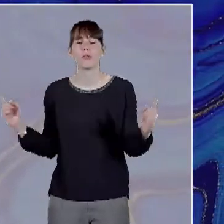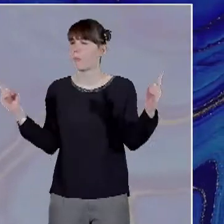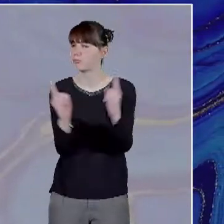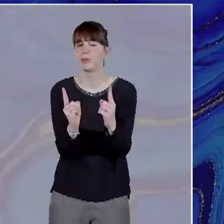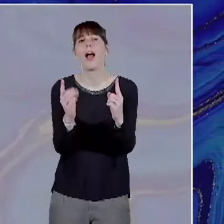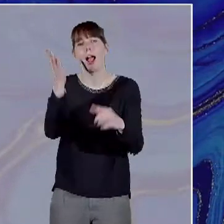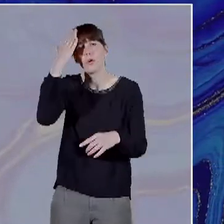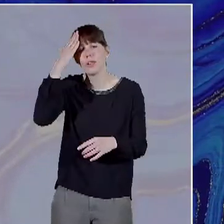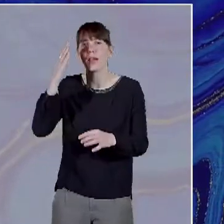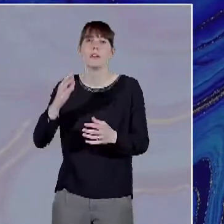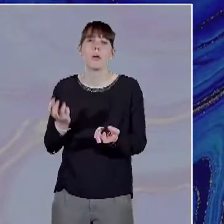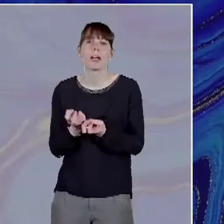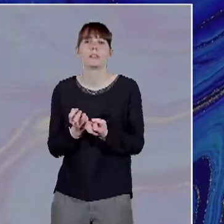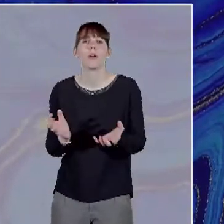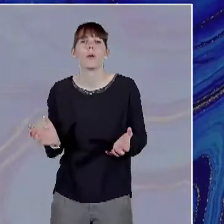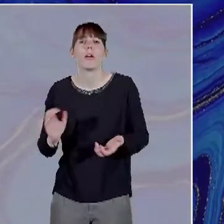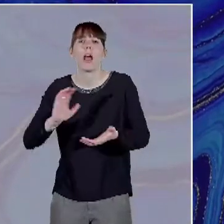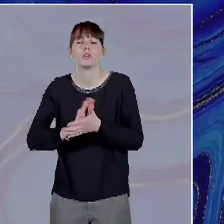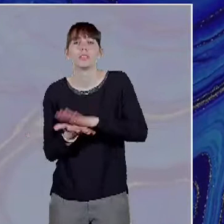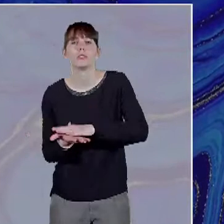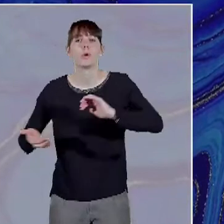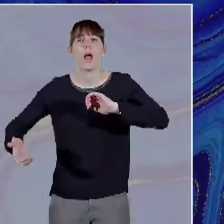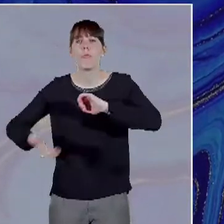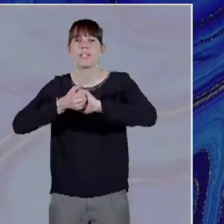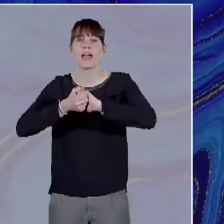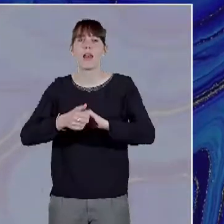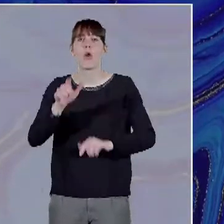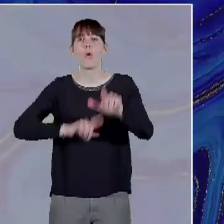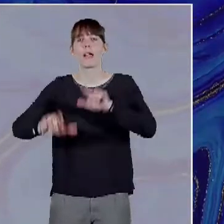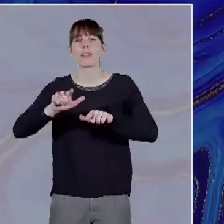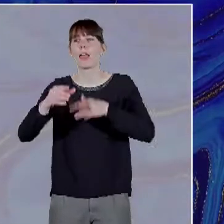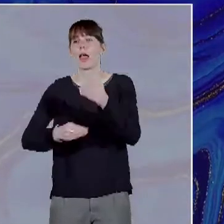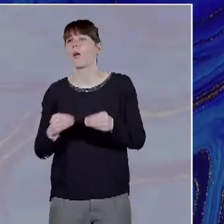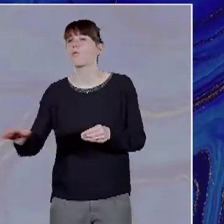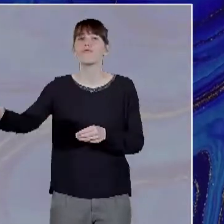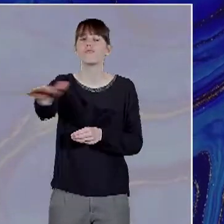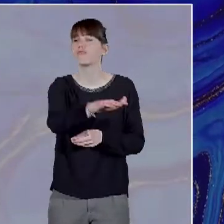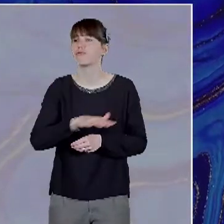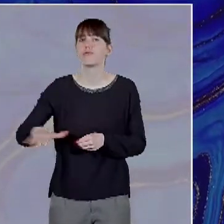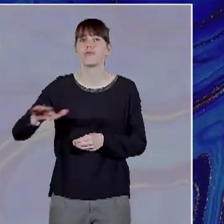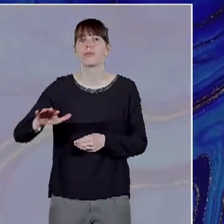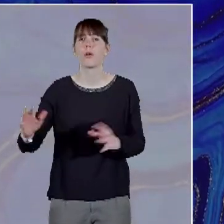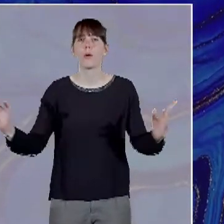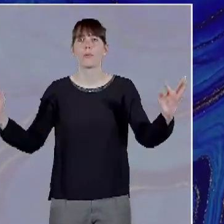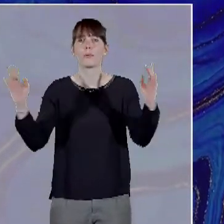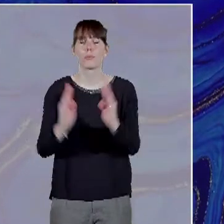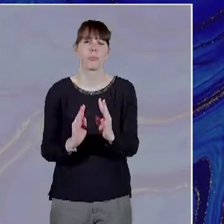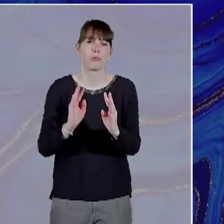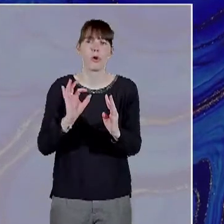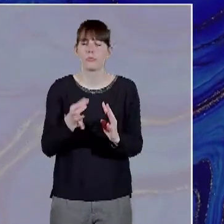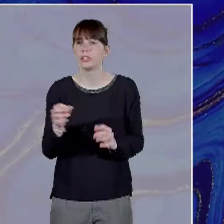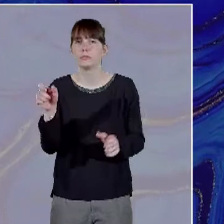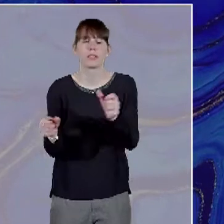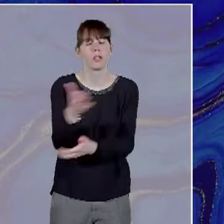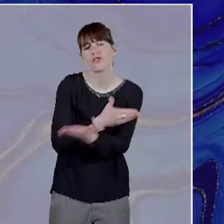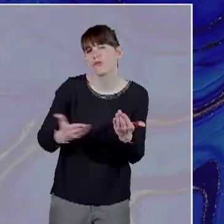des amicales de locataires d'ensemble immobilier, d'ensemble de logements à proximité ou ailleurs dans Paris. Donc maintenant, il y a une expérience. Mais il faut